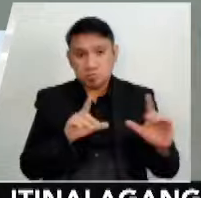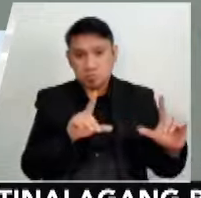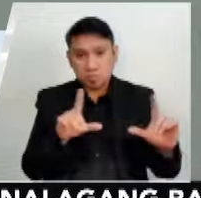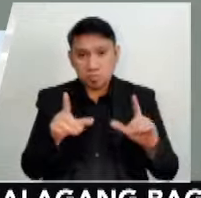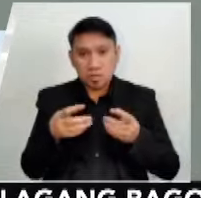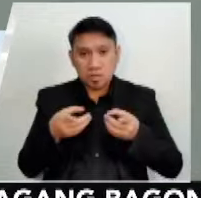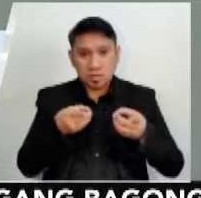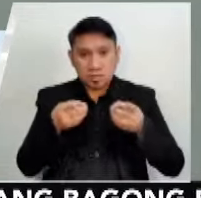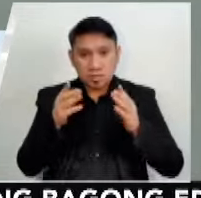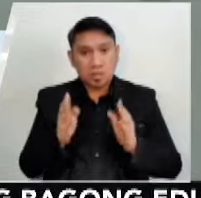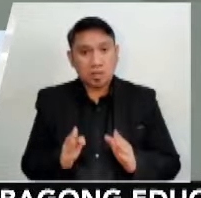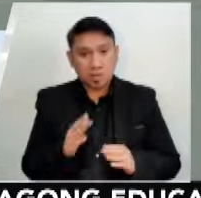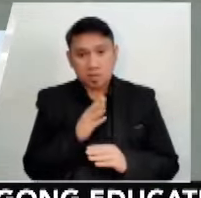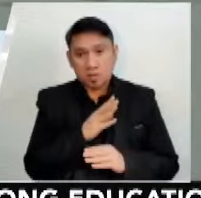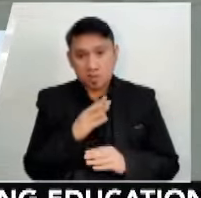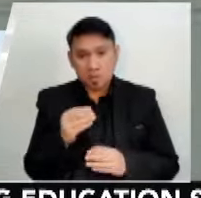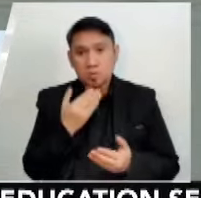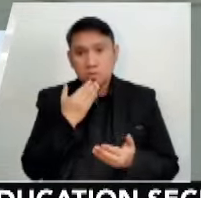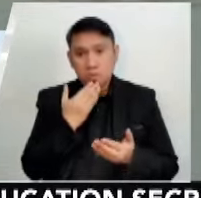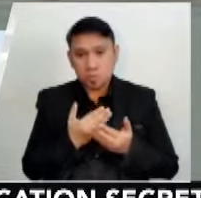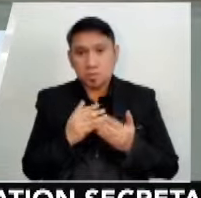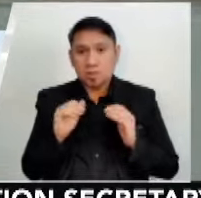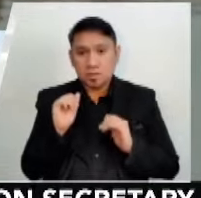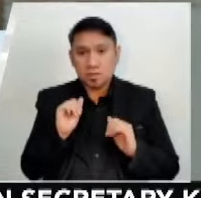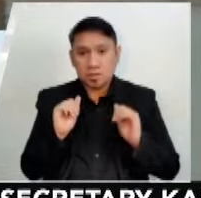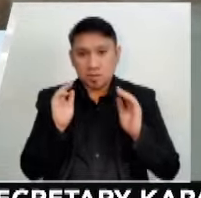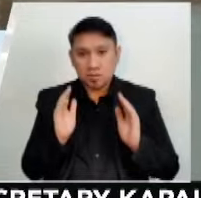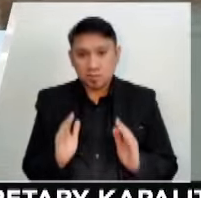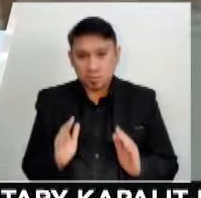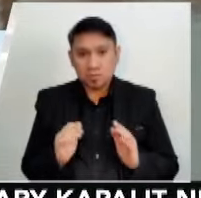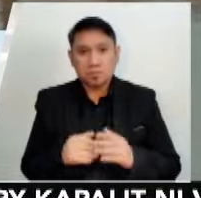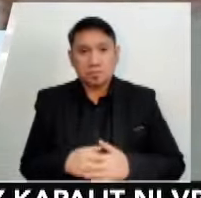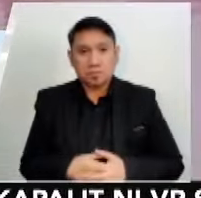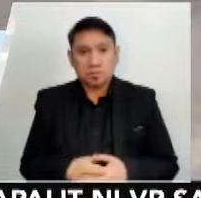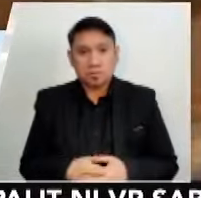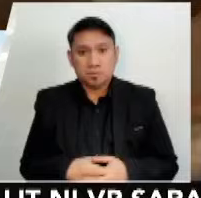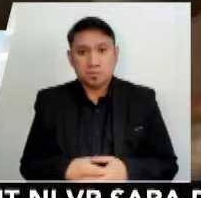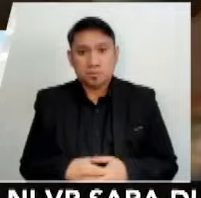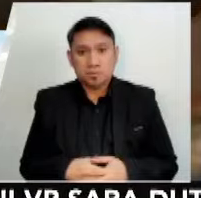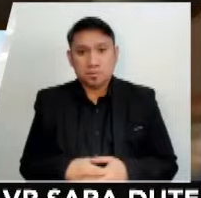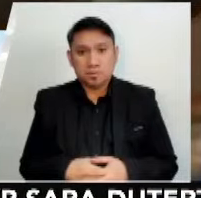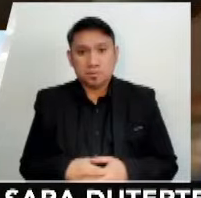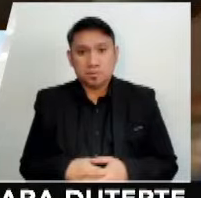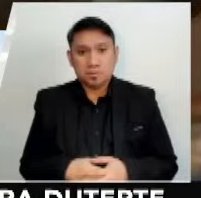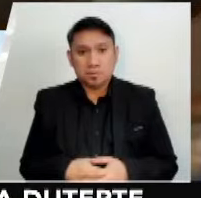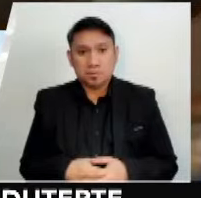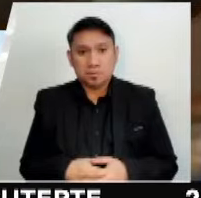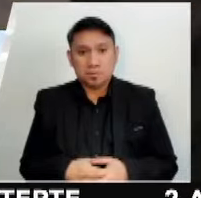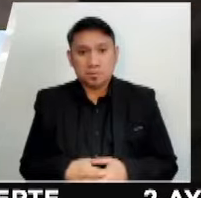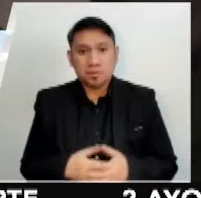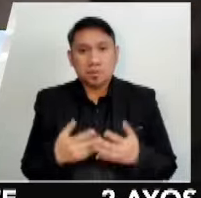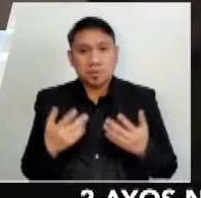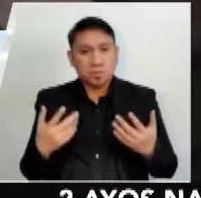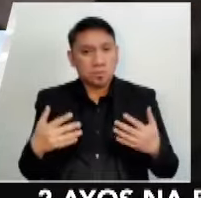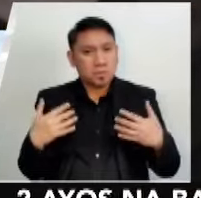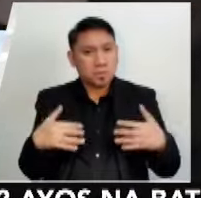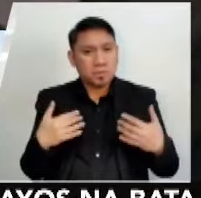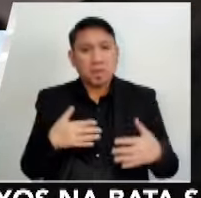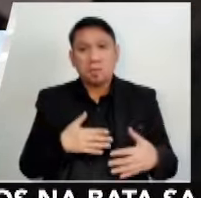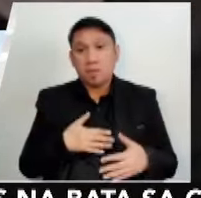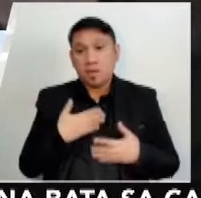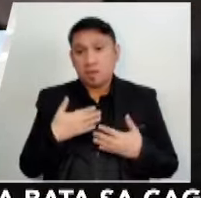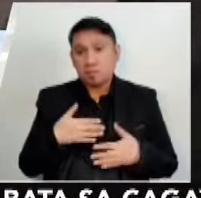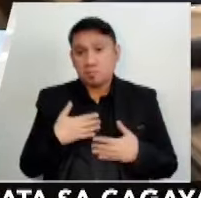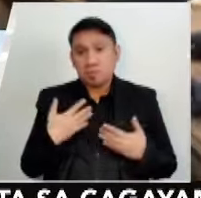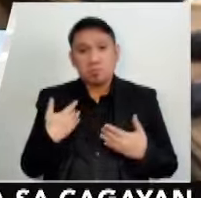at mahusay na pag-arte ng stellar cast ng Kapuso series. Sobrang natutuwa ako na habang pinapanood